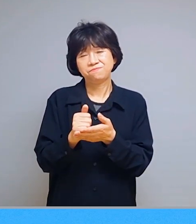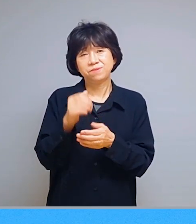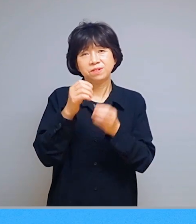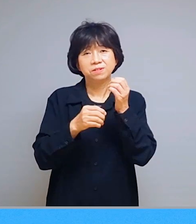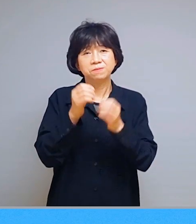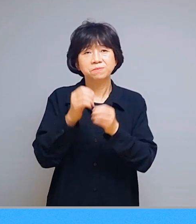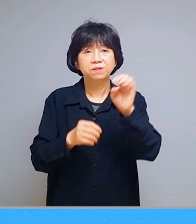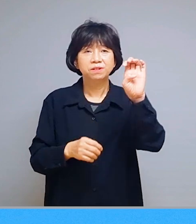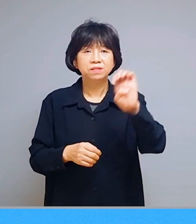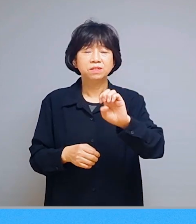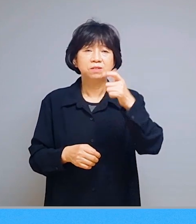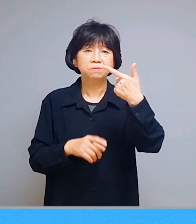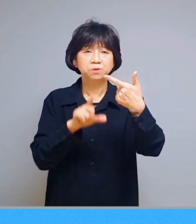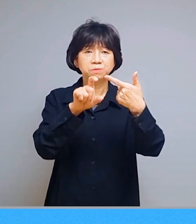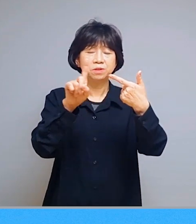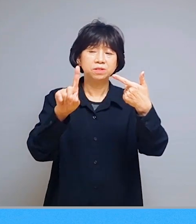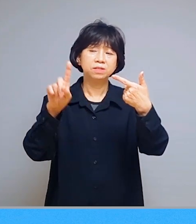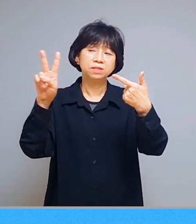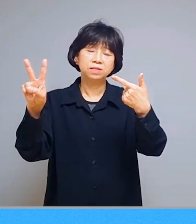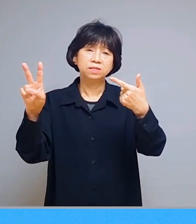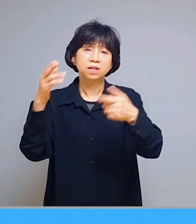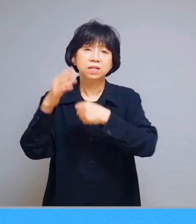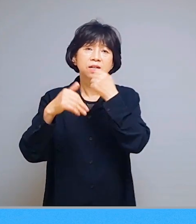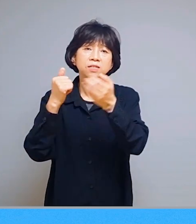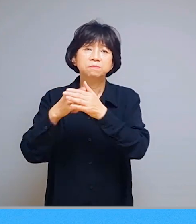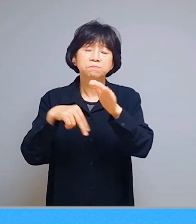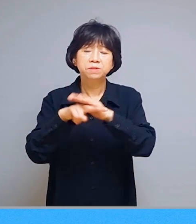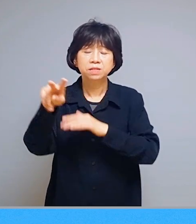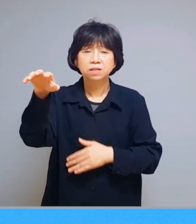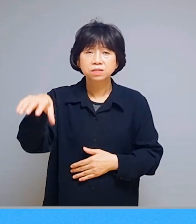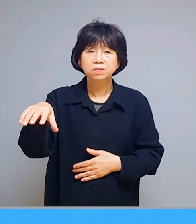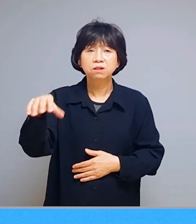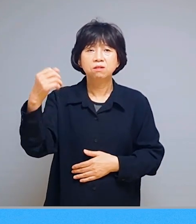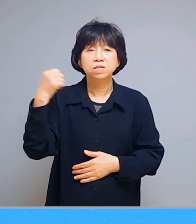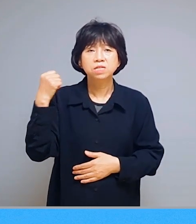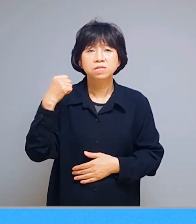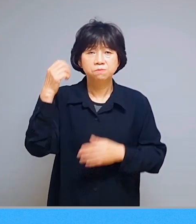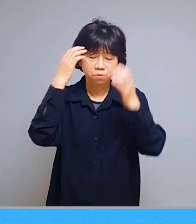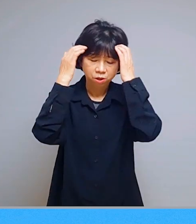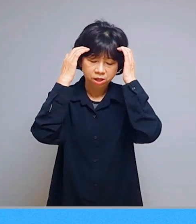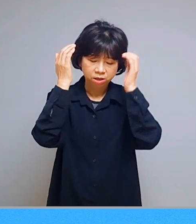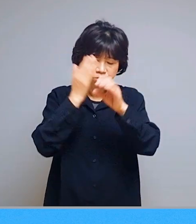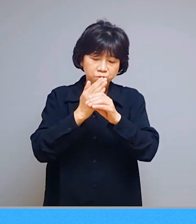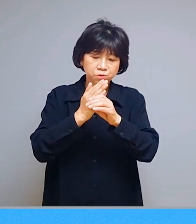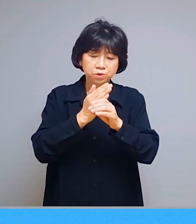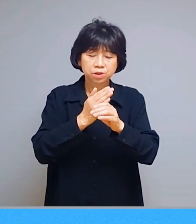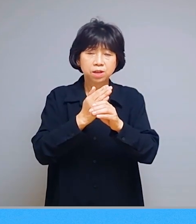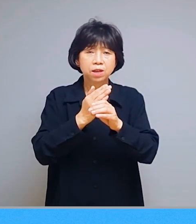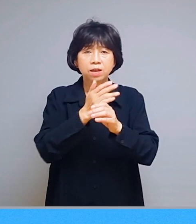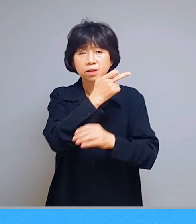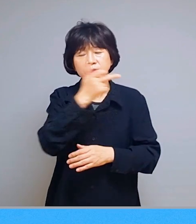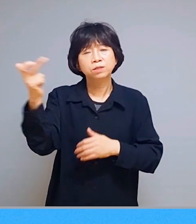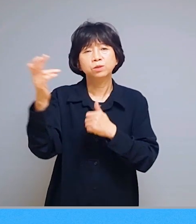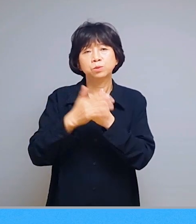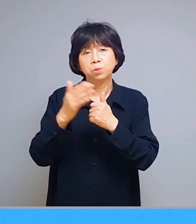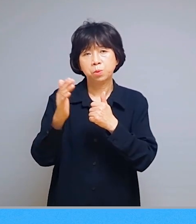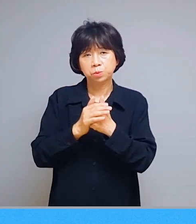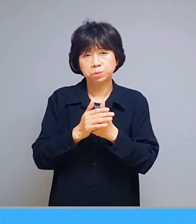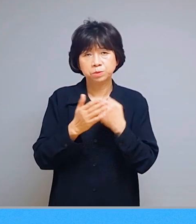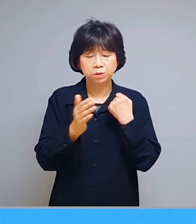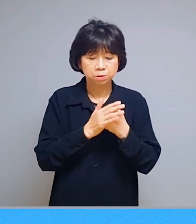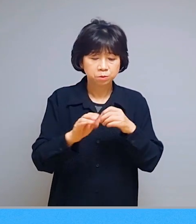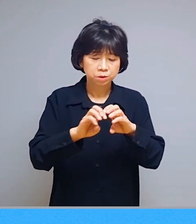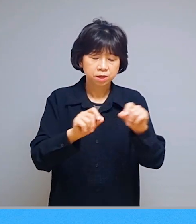46편 1절 2절에 보니까 하나님은 우리의 피난처시여 힘이시니 환난 중에 만날 큰 도움이시라. 그러므로